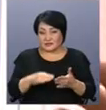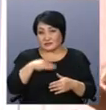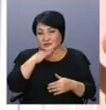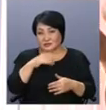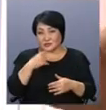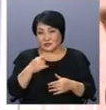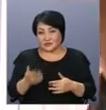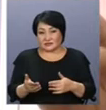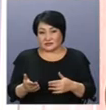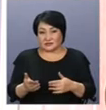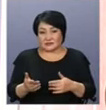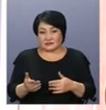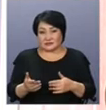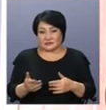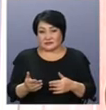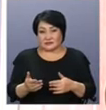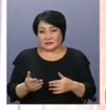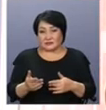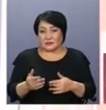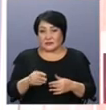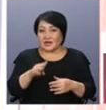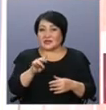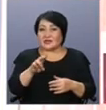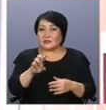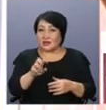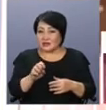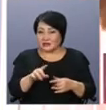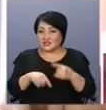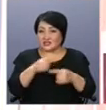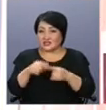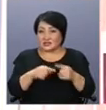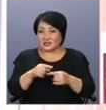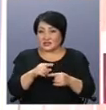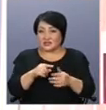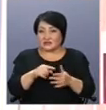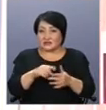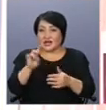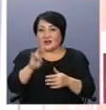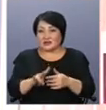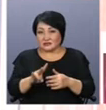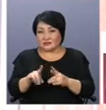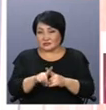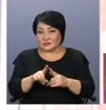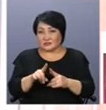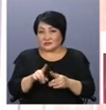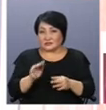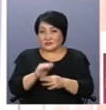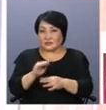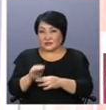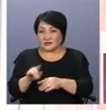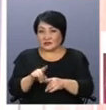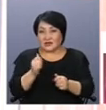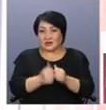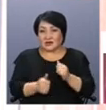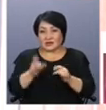Мысалы, өні оның үстіне ноқат қою арқылы таңбалады, әні оның үстіне ноқат қою таңбалады. Сол сияқты әр дыбысқа